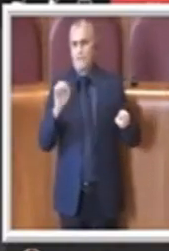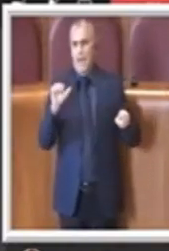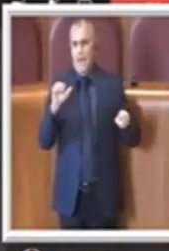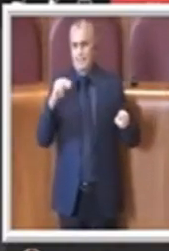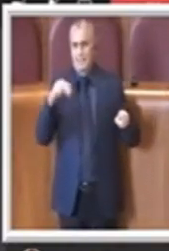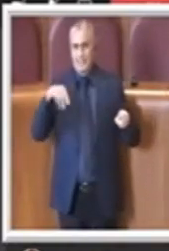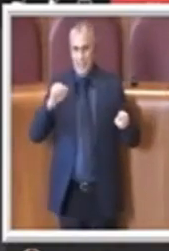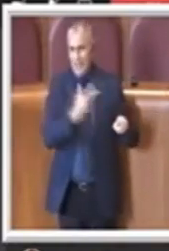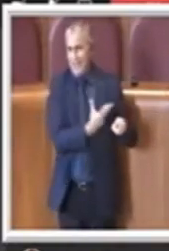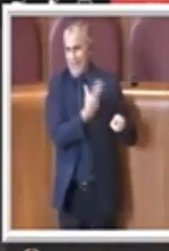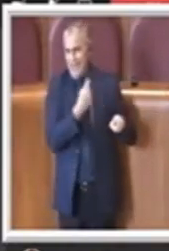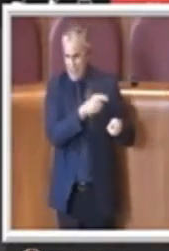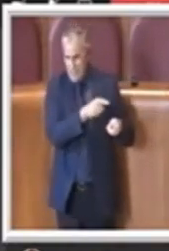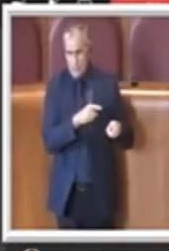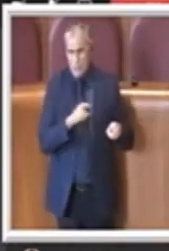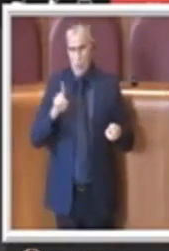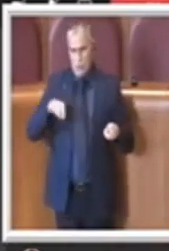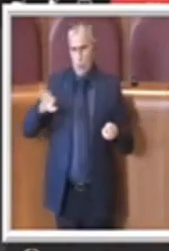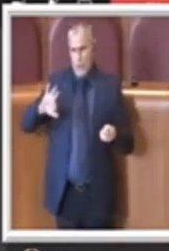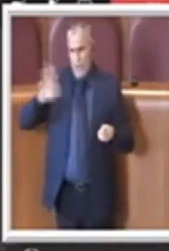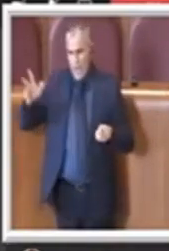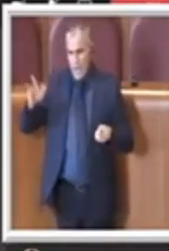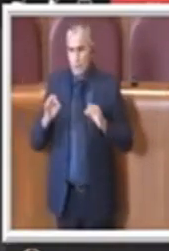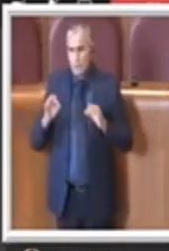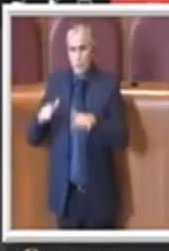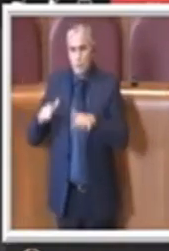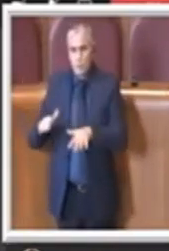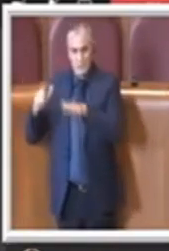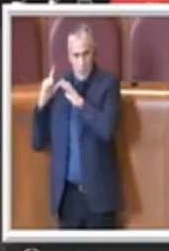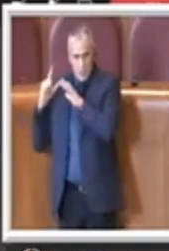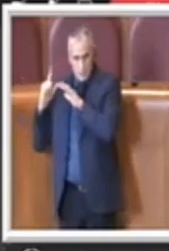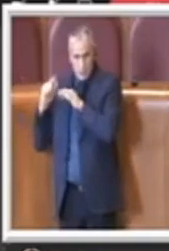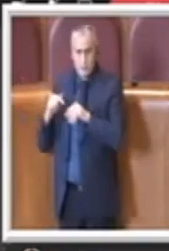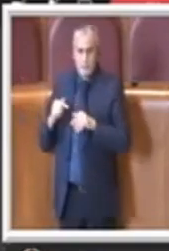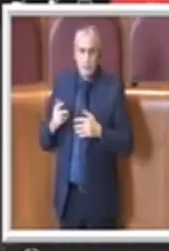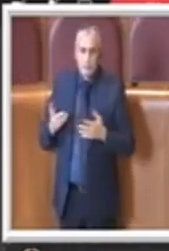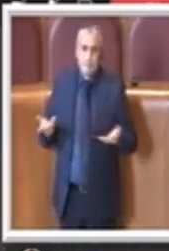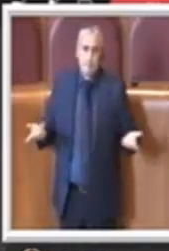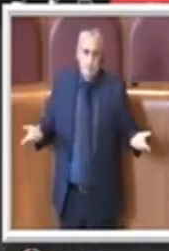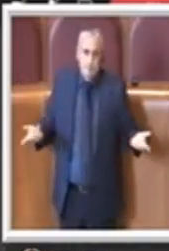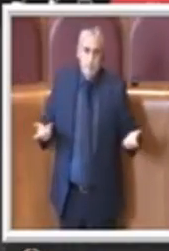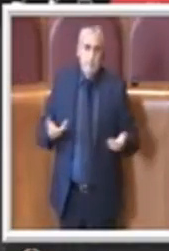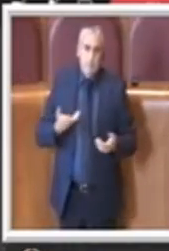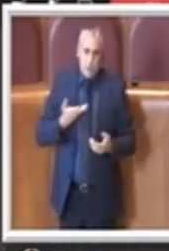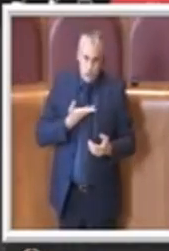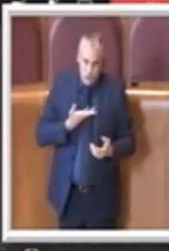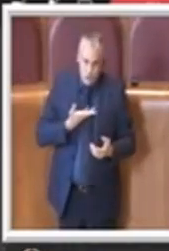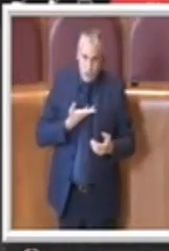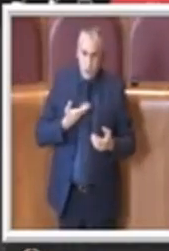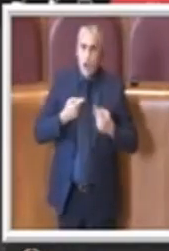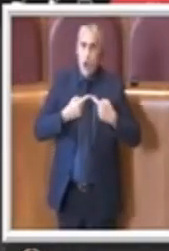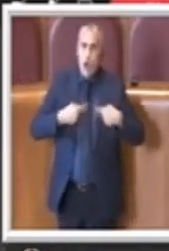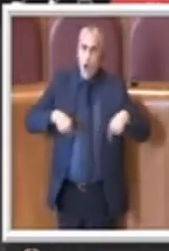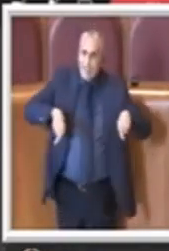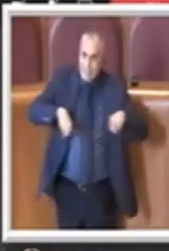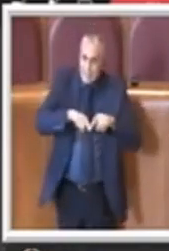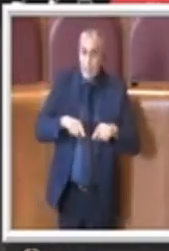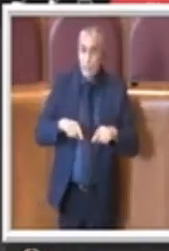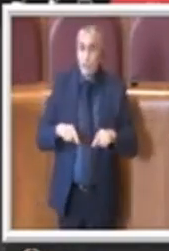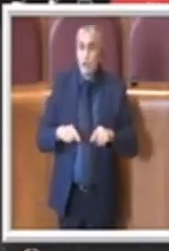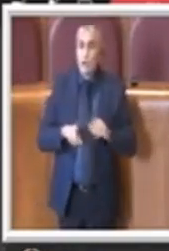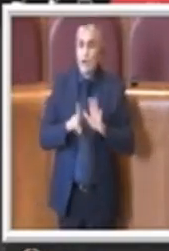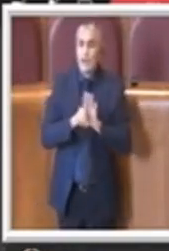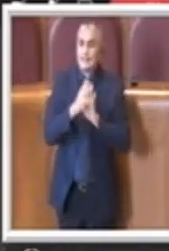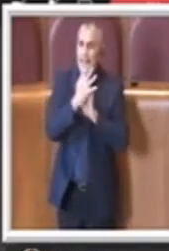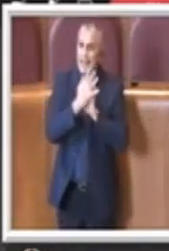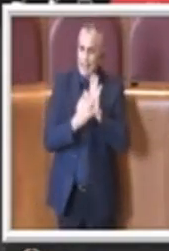anche molti non la scorsa settimana abbiamo dovuto trattare abbiamo trattato in consiglio ben 6 di libera e di